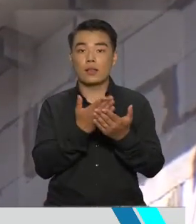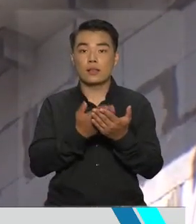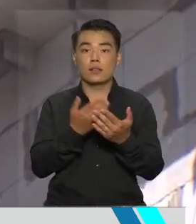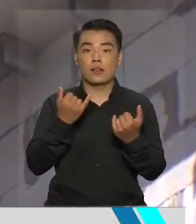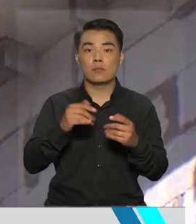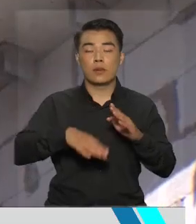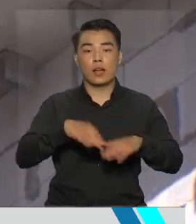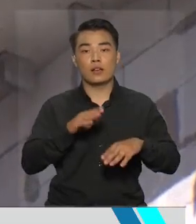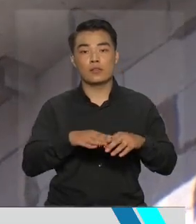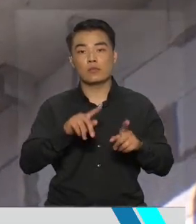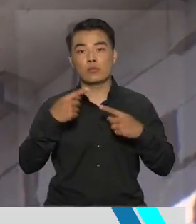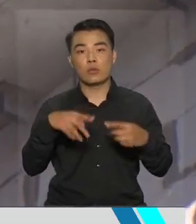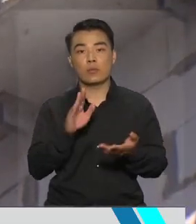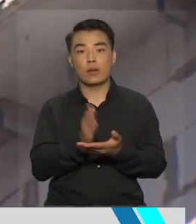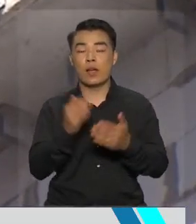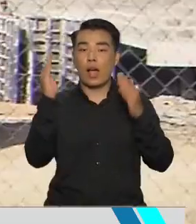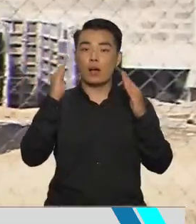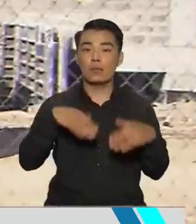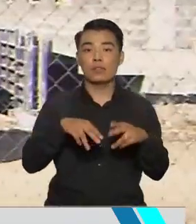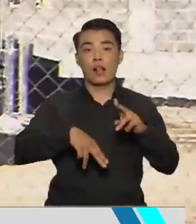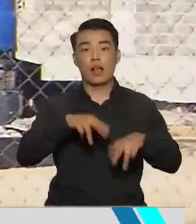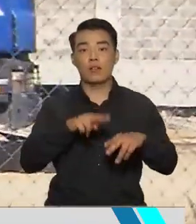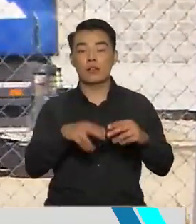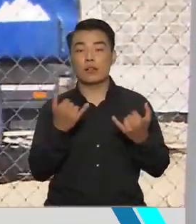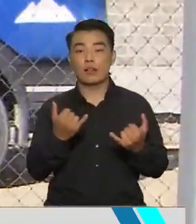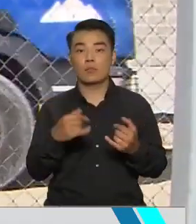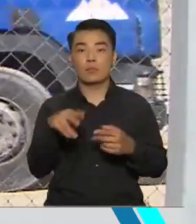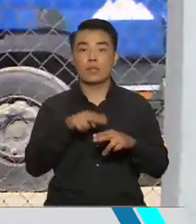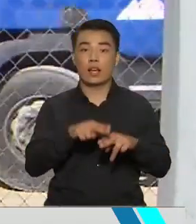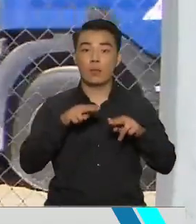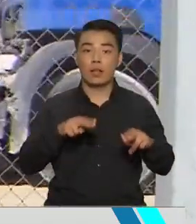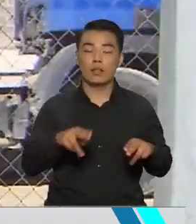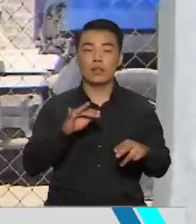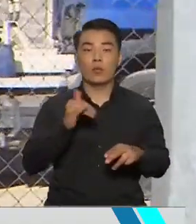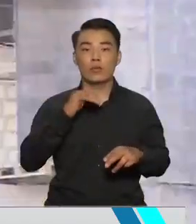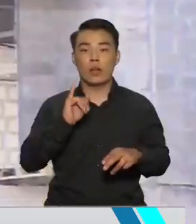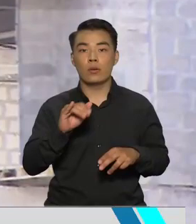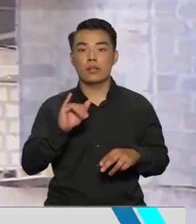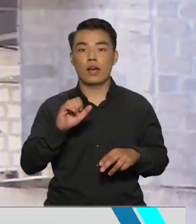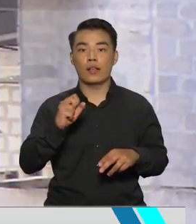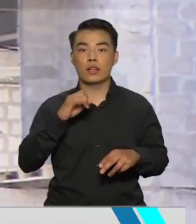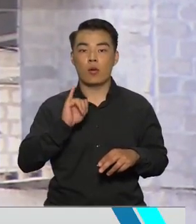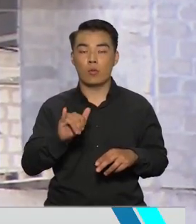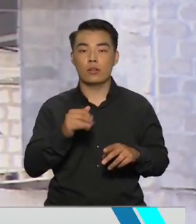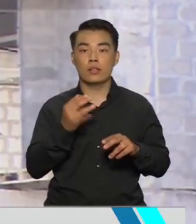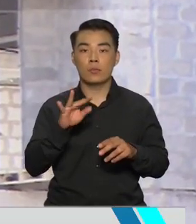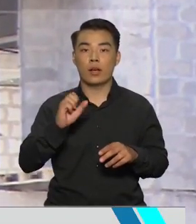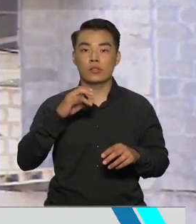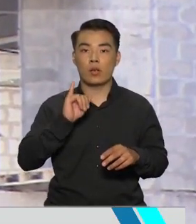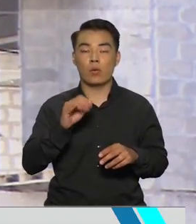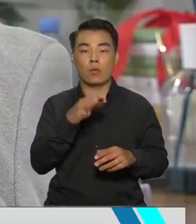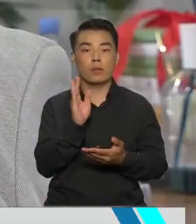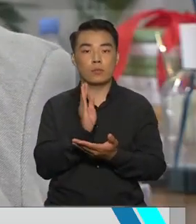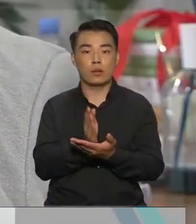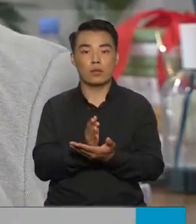ситуация сейчас обратная. Спад объемов строительства сейчас отмечается в Петропавловске, Улытауской, Атырауской, Абайской и Мангыстауской